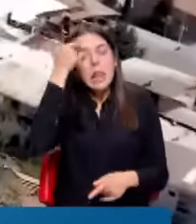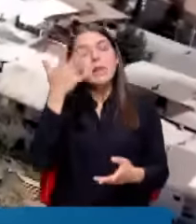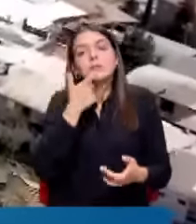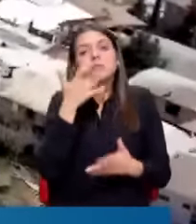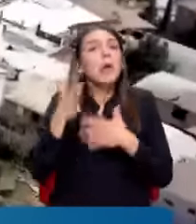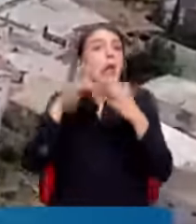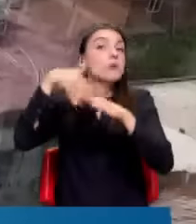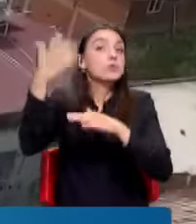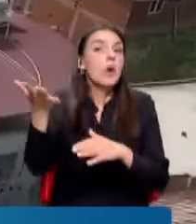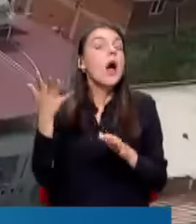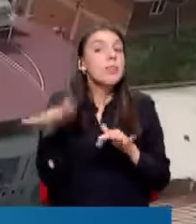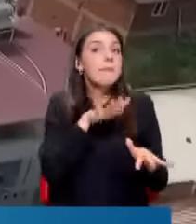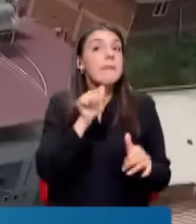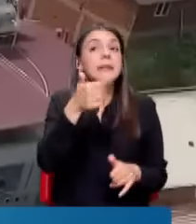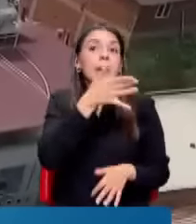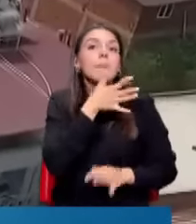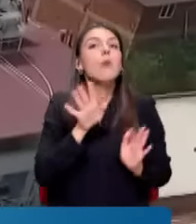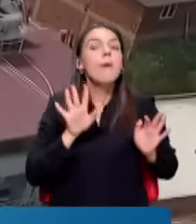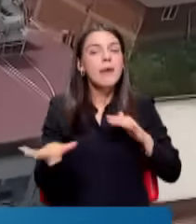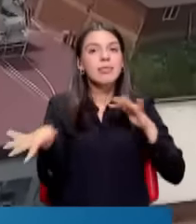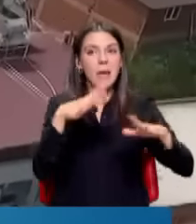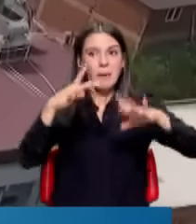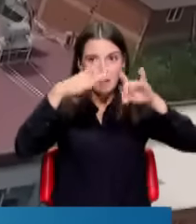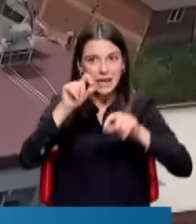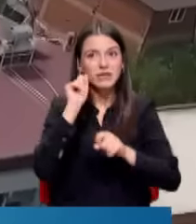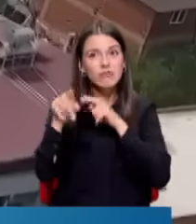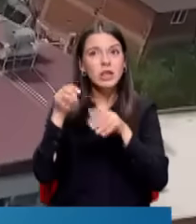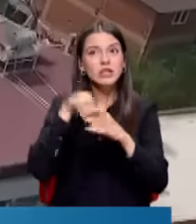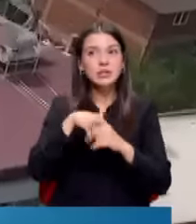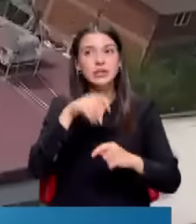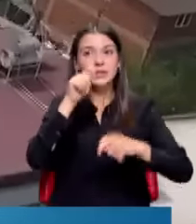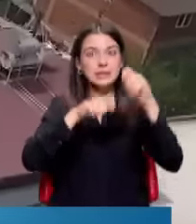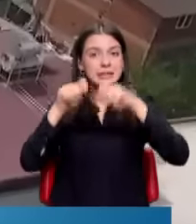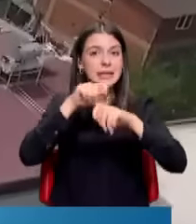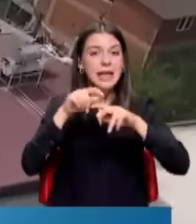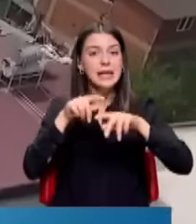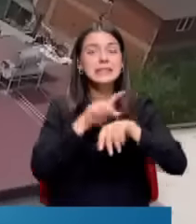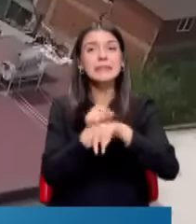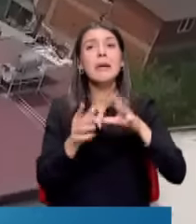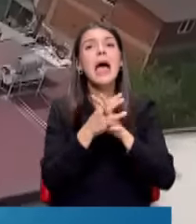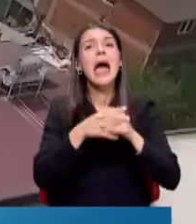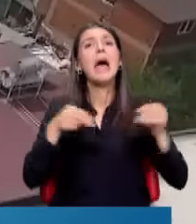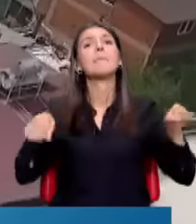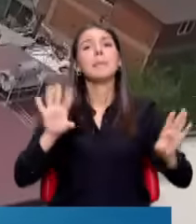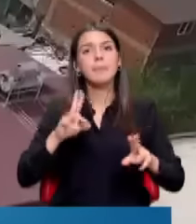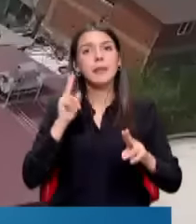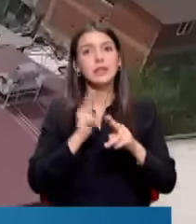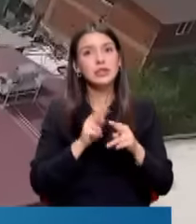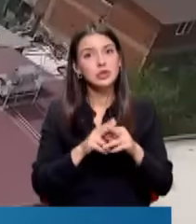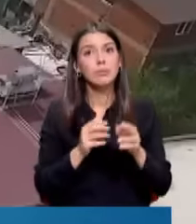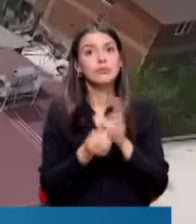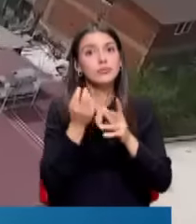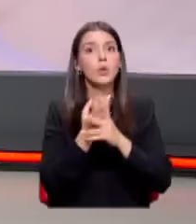deprem. Ancak uzmanlar depreme hazır şehirlerin inşası için zaman kaybedilmesinin olası sonuçlarına karşı